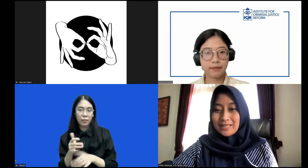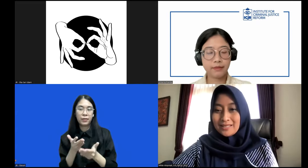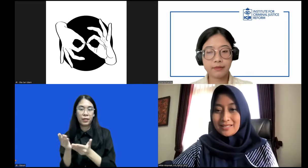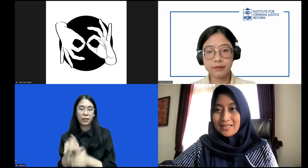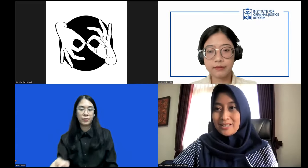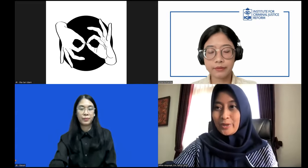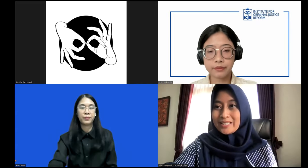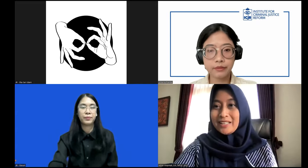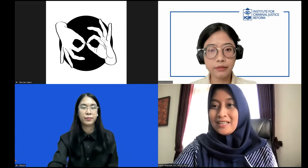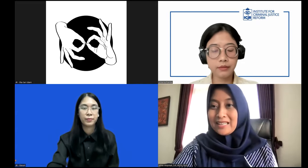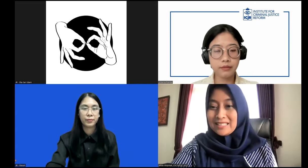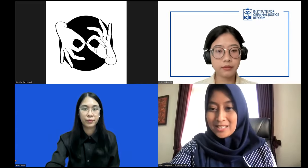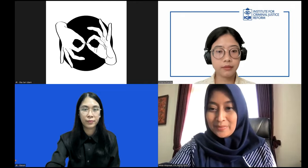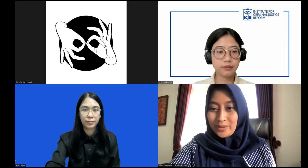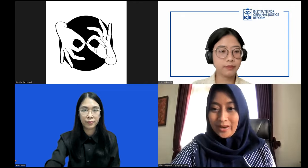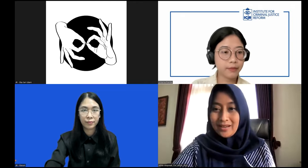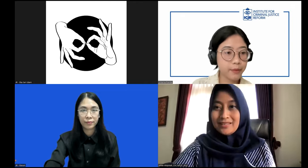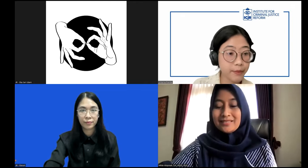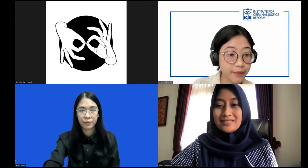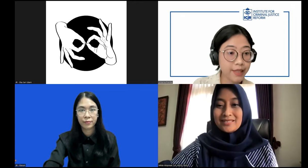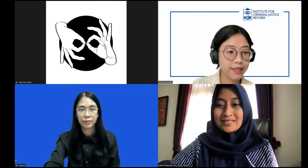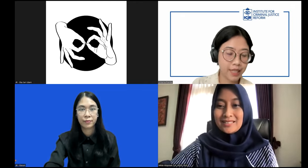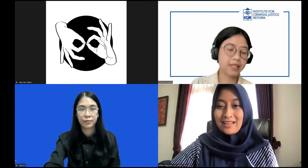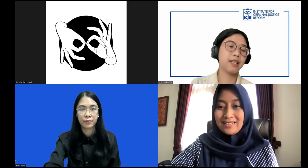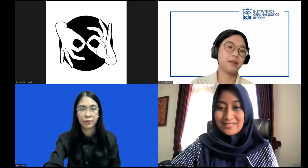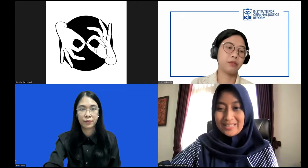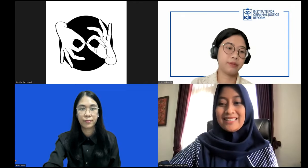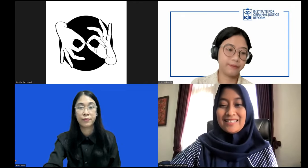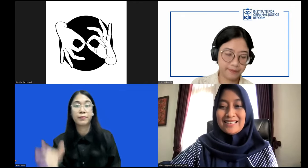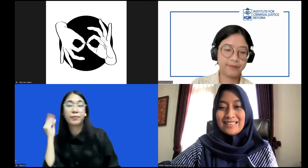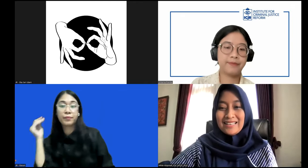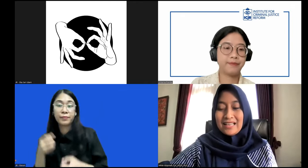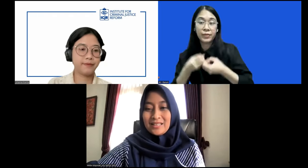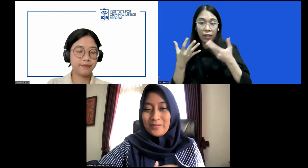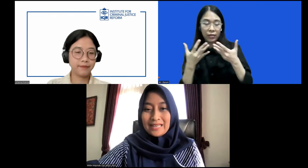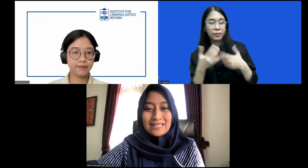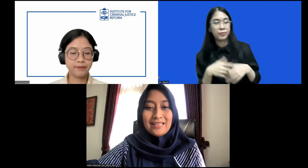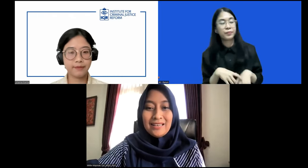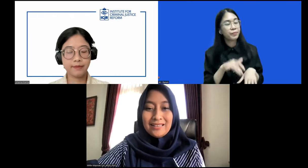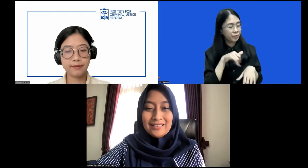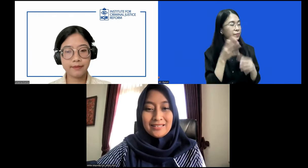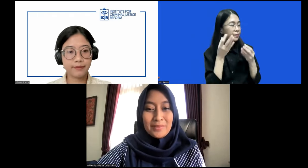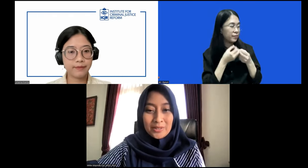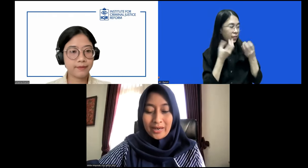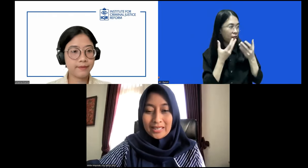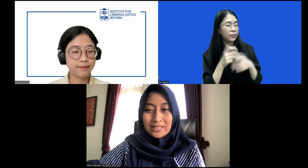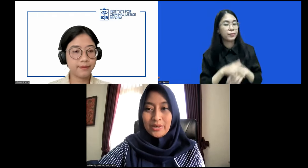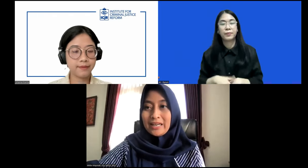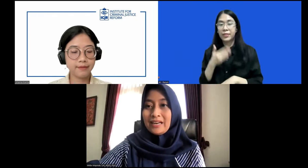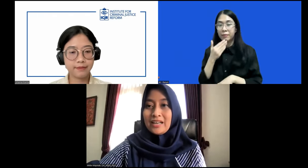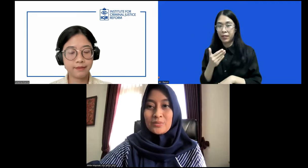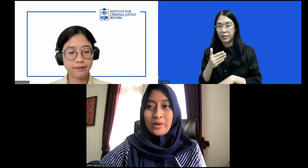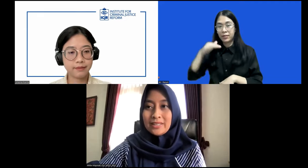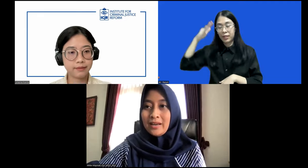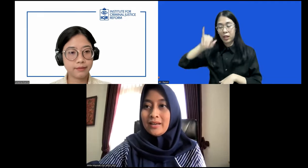baik suara saya sudah dengar jelas Mbak Johana ya jelas Ibu terima kasih Mbak Johana dan juga